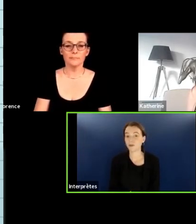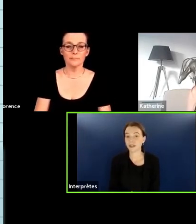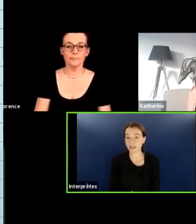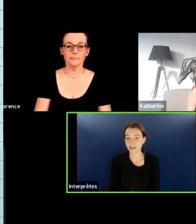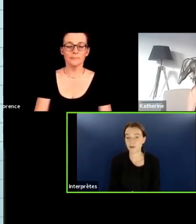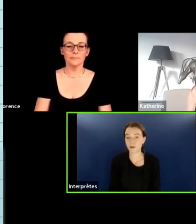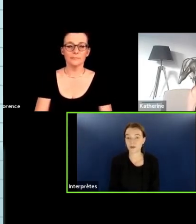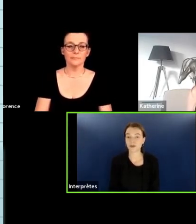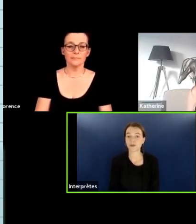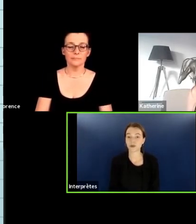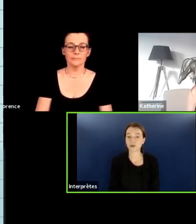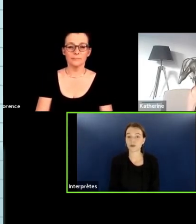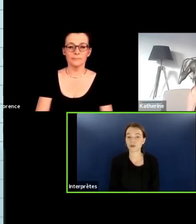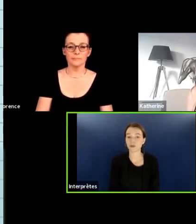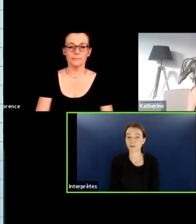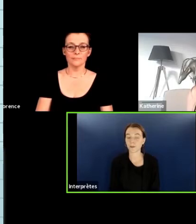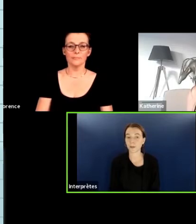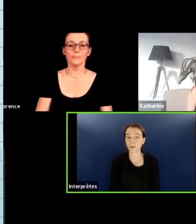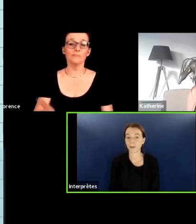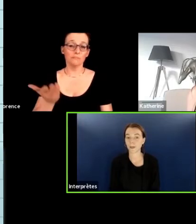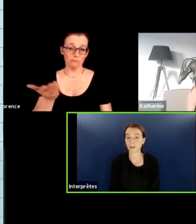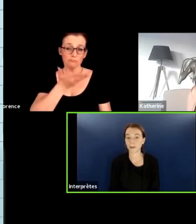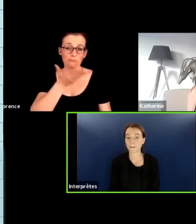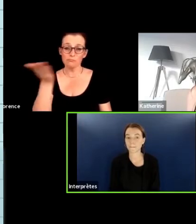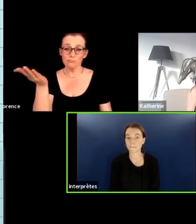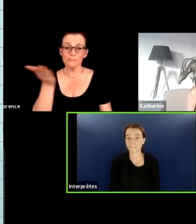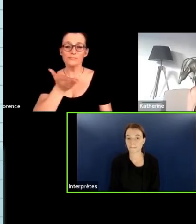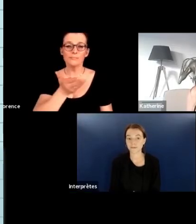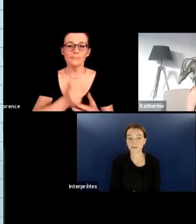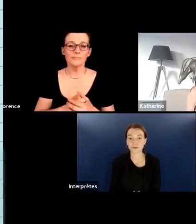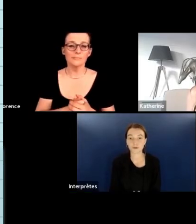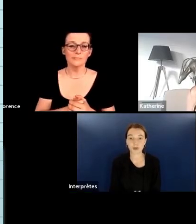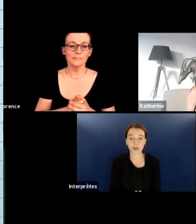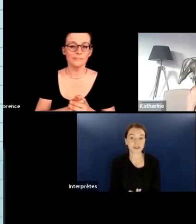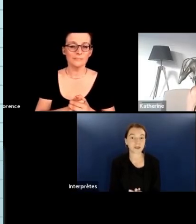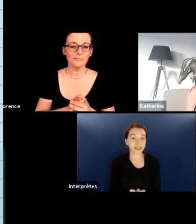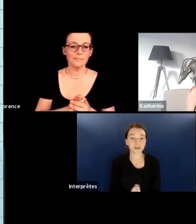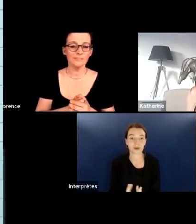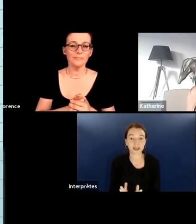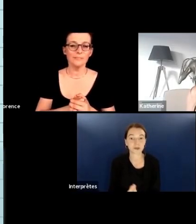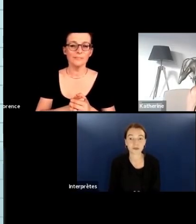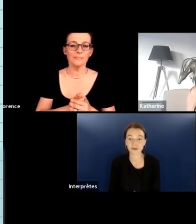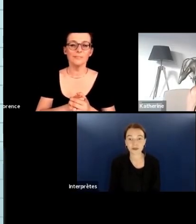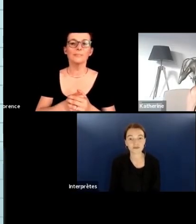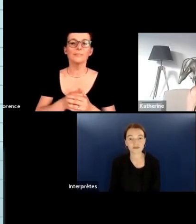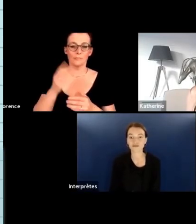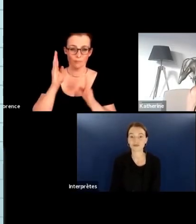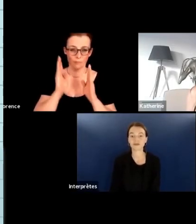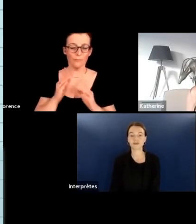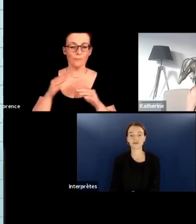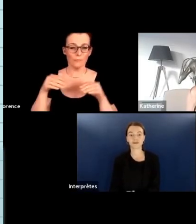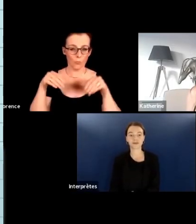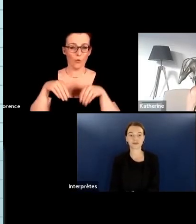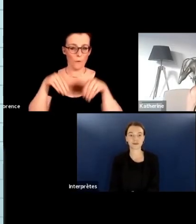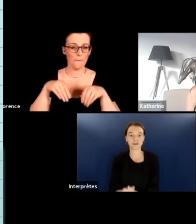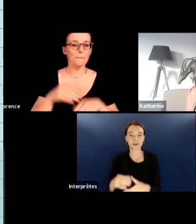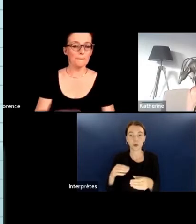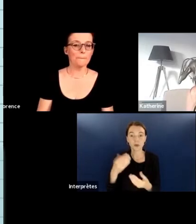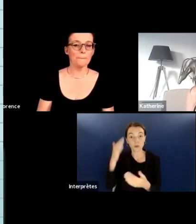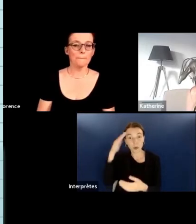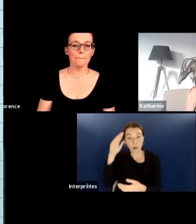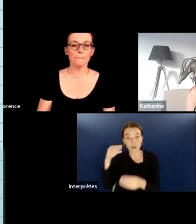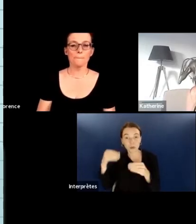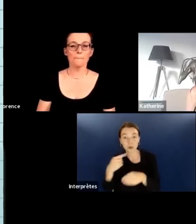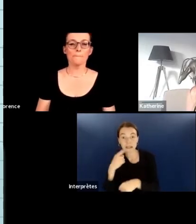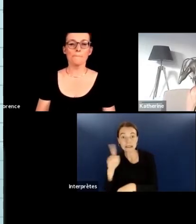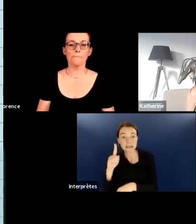bien également aux enfants entendants. Est-ce que le projet n'est que pour les enfants sourds et malentendants? Là, je Oui, sais pas oui, qui là, souhaite enfin, répondre. Très bonne sauf question. si quelqu'un d'autre veut parler. Non, c'est